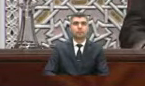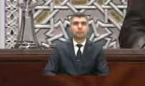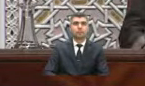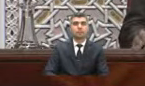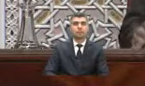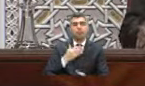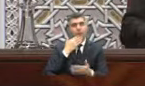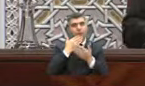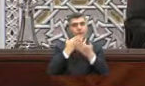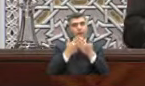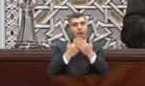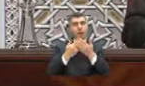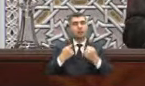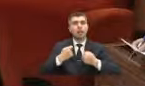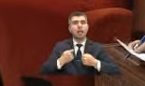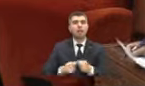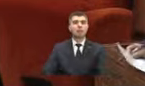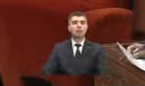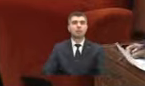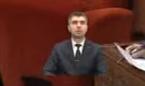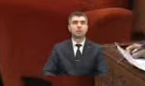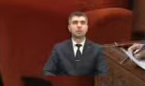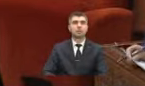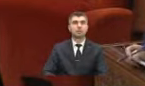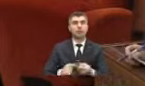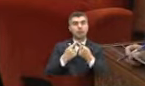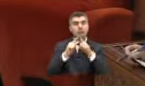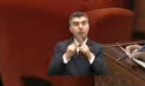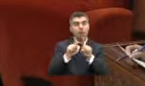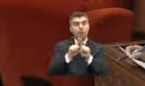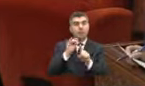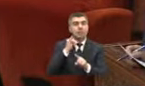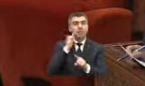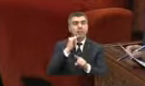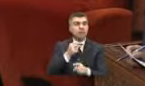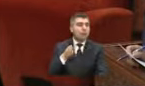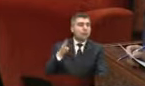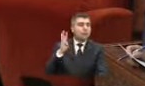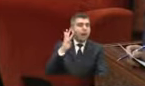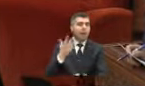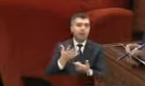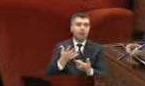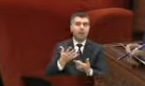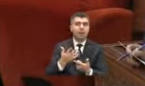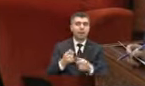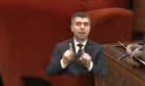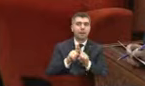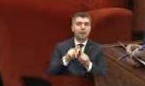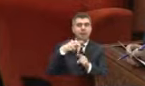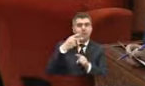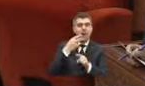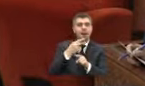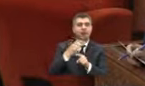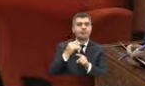شكرا السيد الرئيس. فهذه اللغة العدمية في الحقيقة لم تعد تنفع،